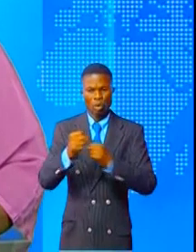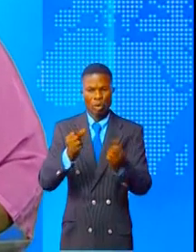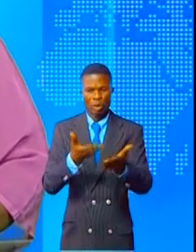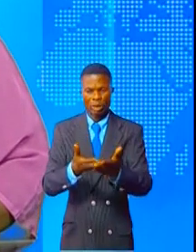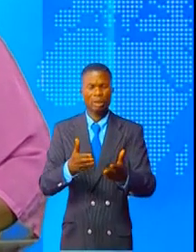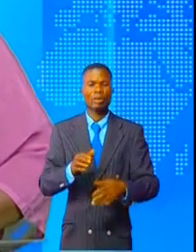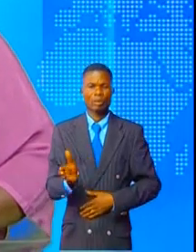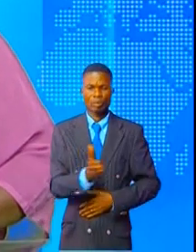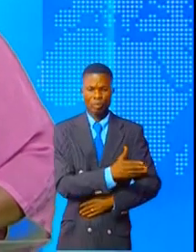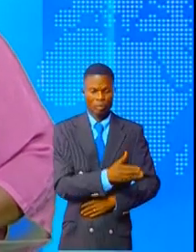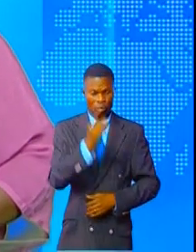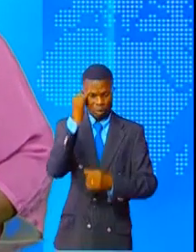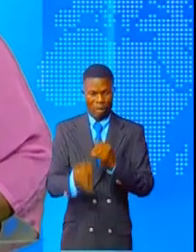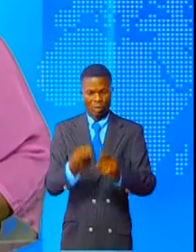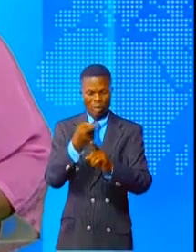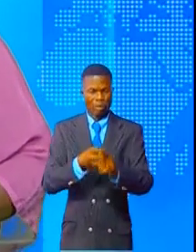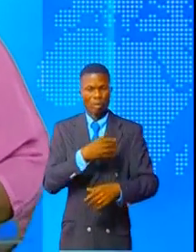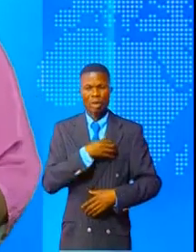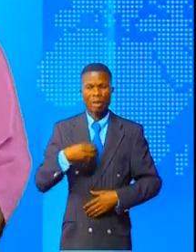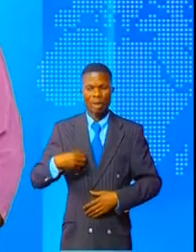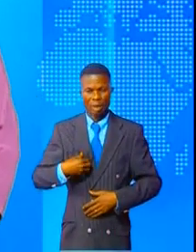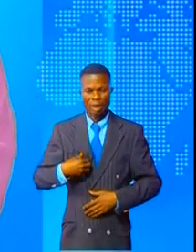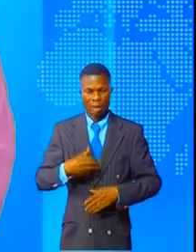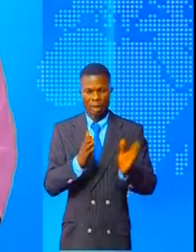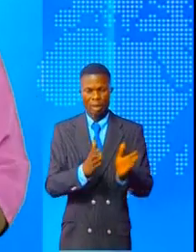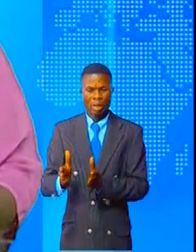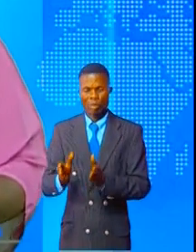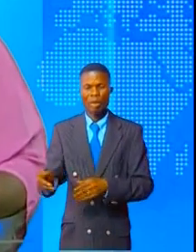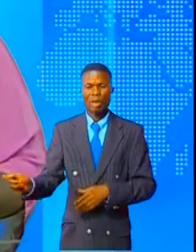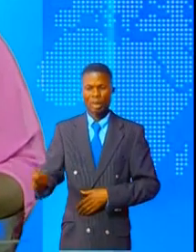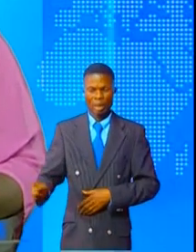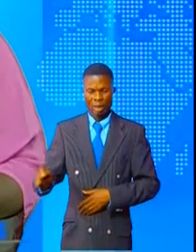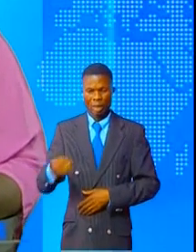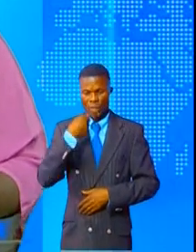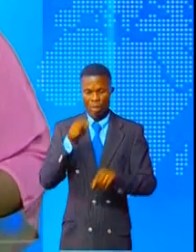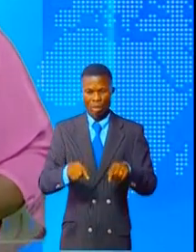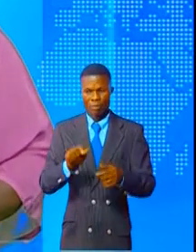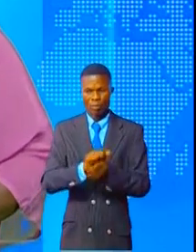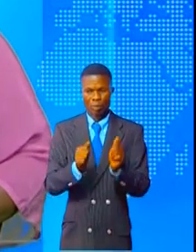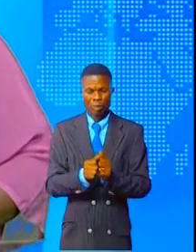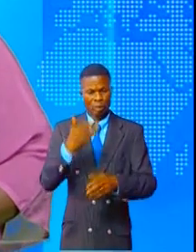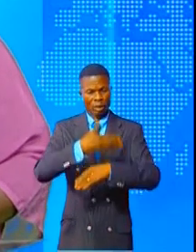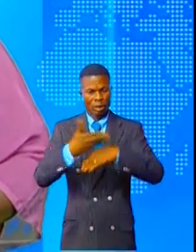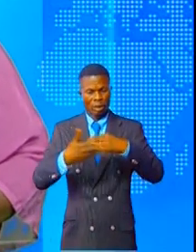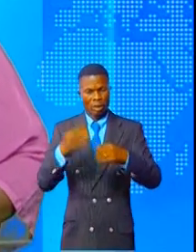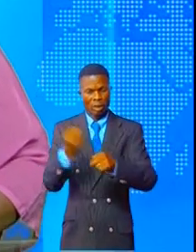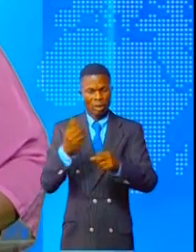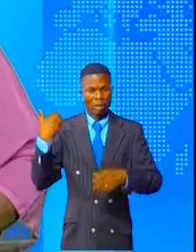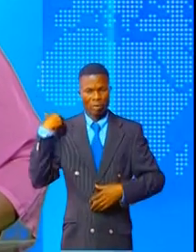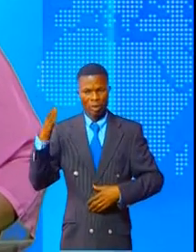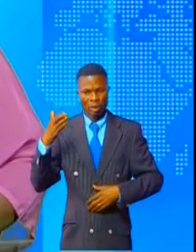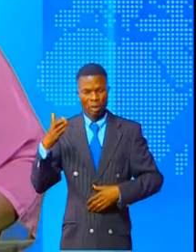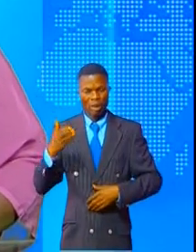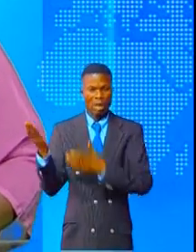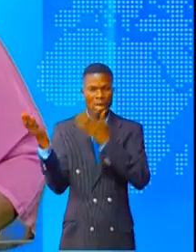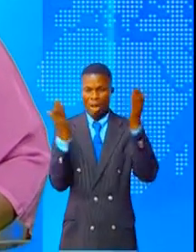après la clôture du mois de la femme à l'aménagement du territoire changeons des chapitres par les infrastructures et travaux publics le trafic